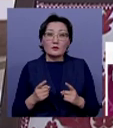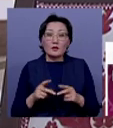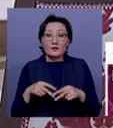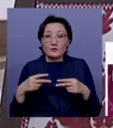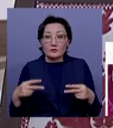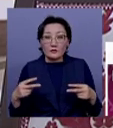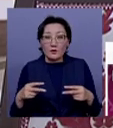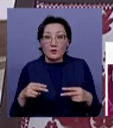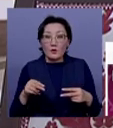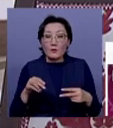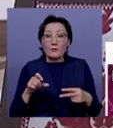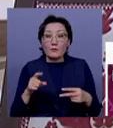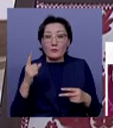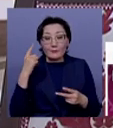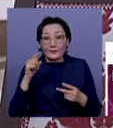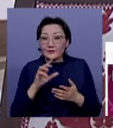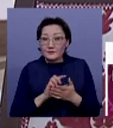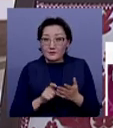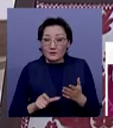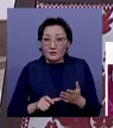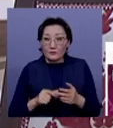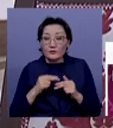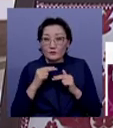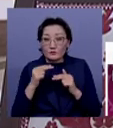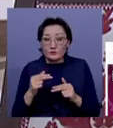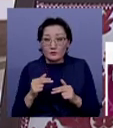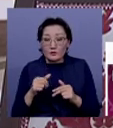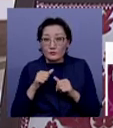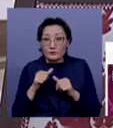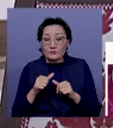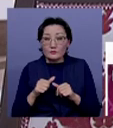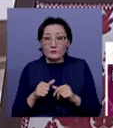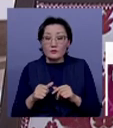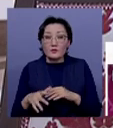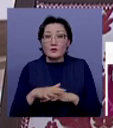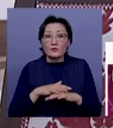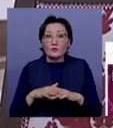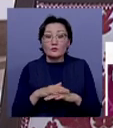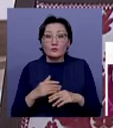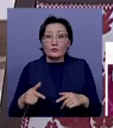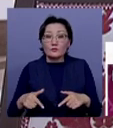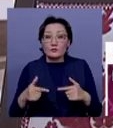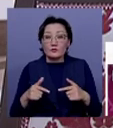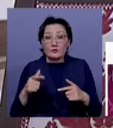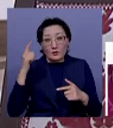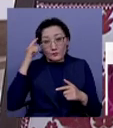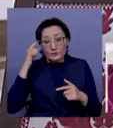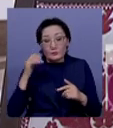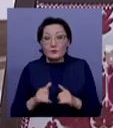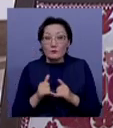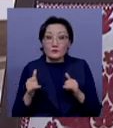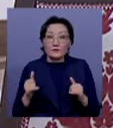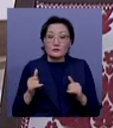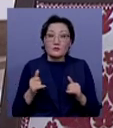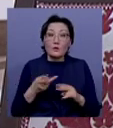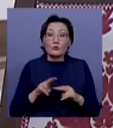әдебиетке, поэзияға бет бұрғанымызға, елді өсіретін, елдің интеллектісін көтеретін нәрсе бұл